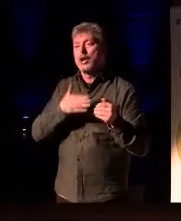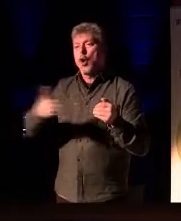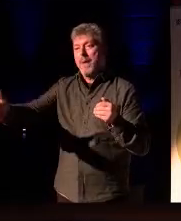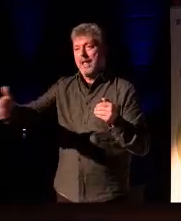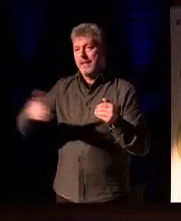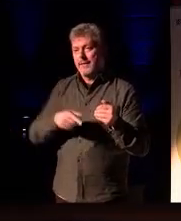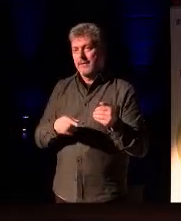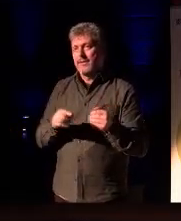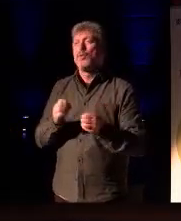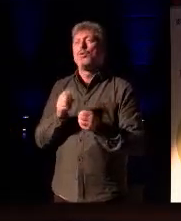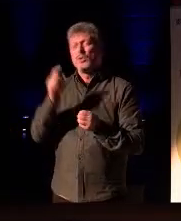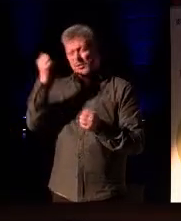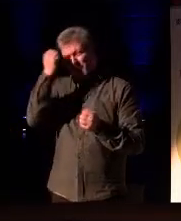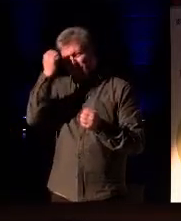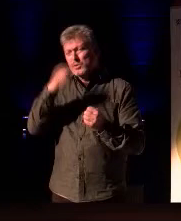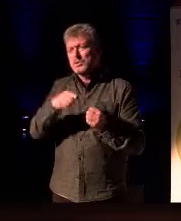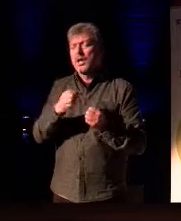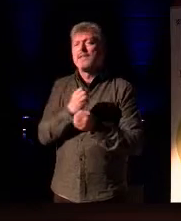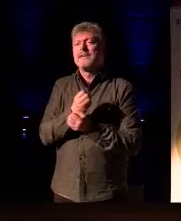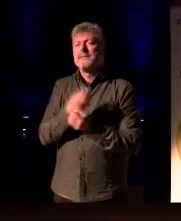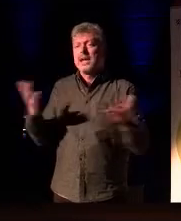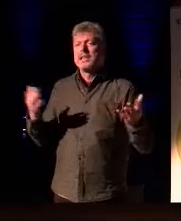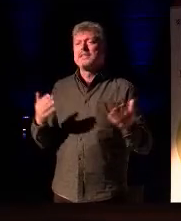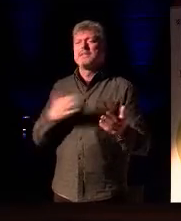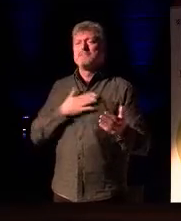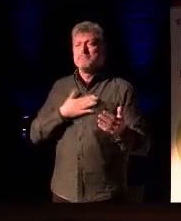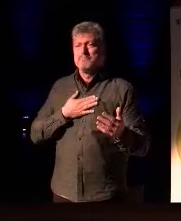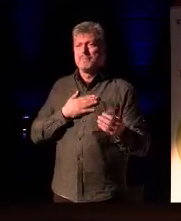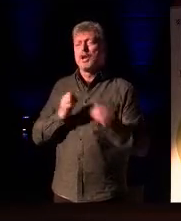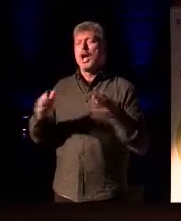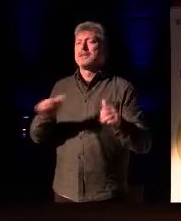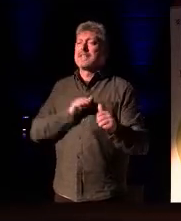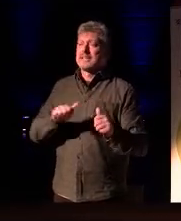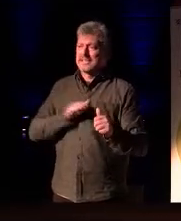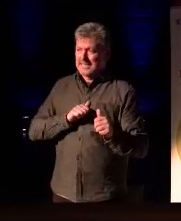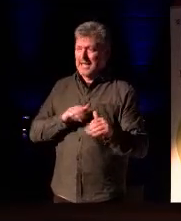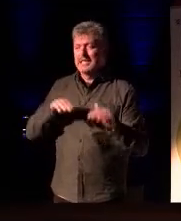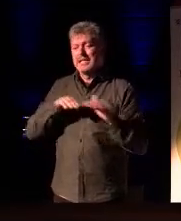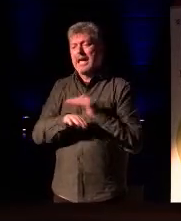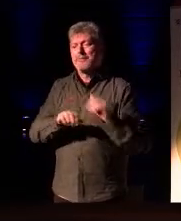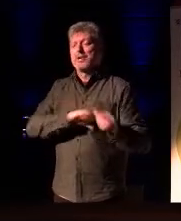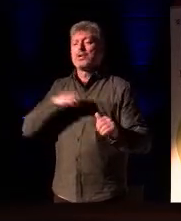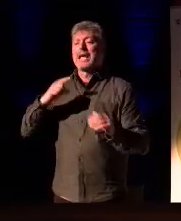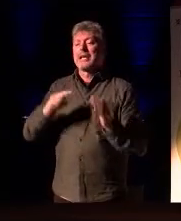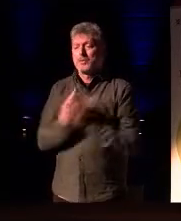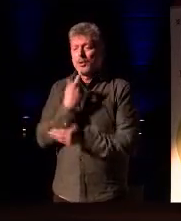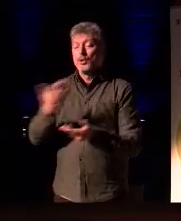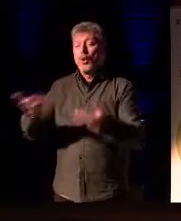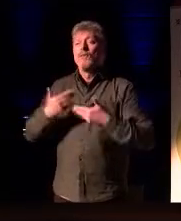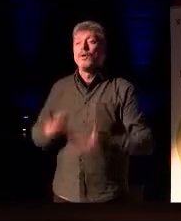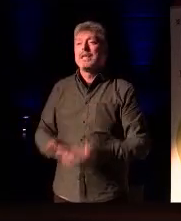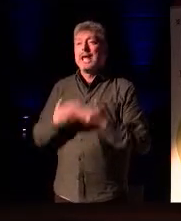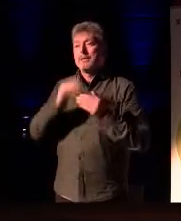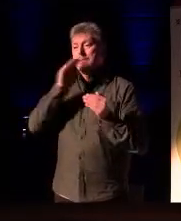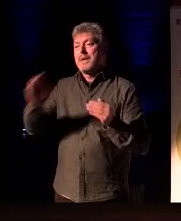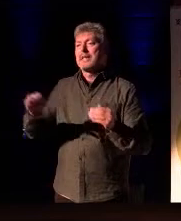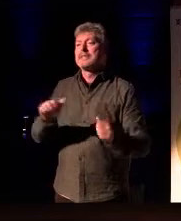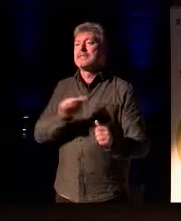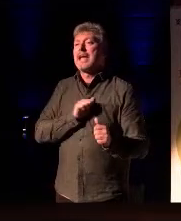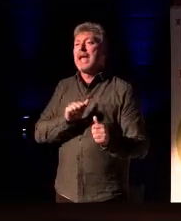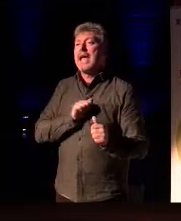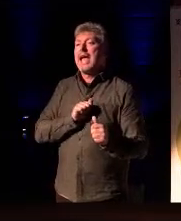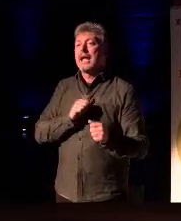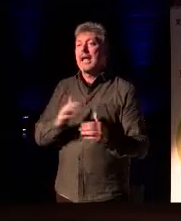aller fleste ønsker å greie seg selv så lenge som mulig. Og det å få hjelp til å mestre sitt eget liv, det en